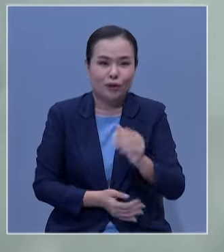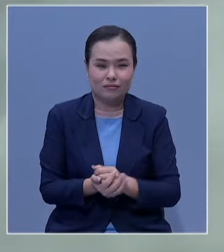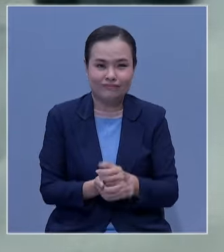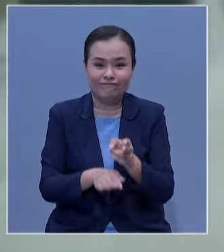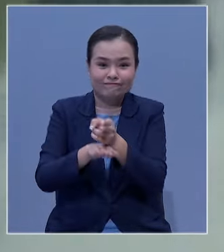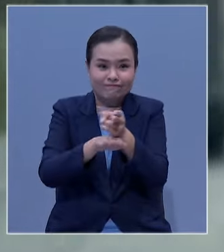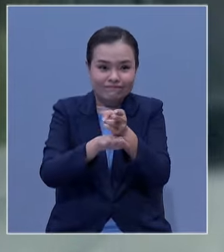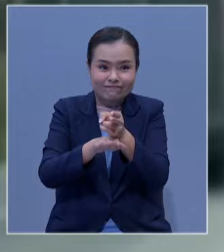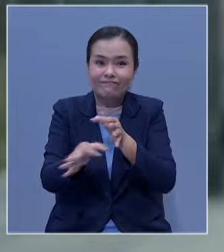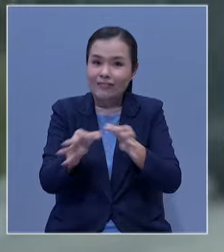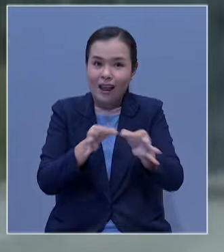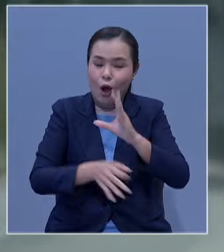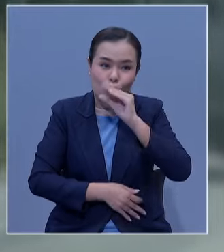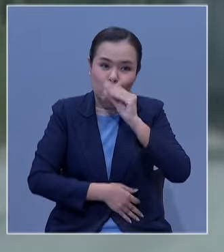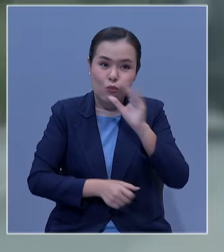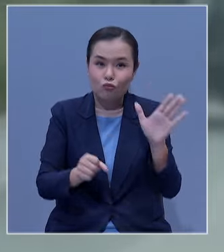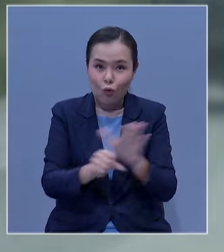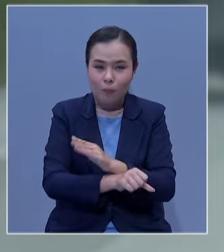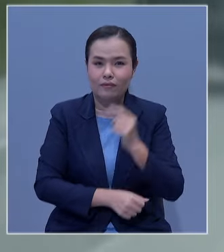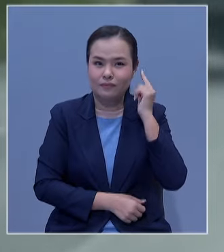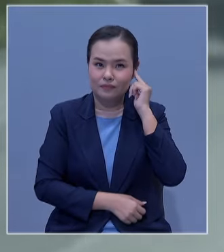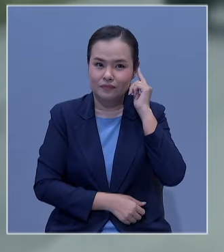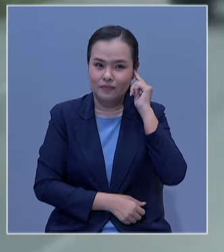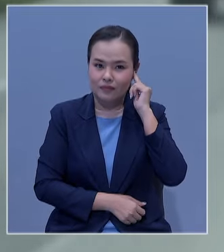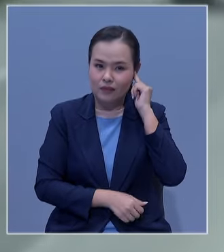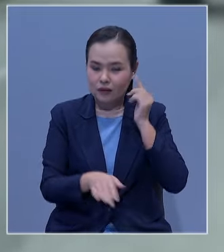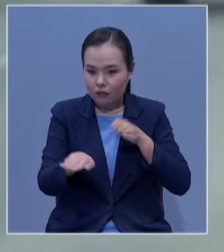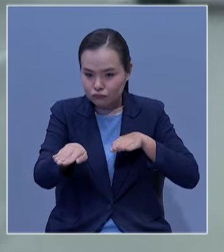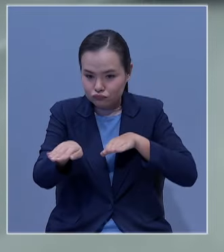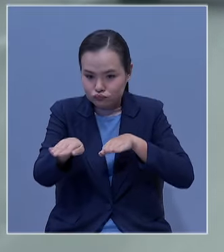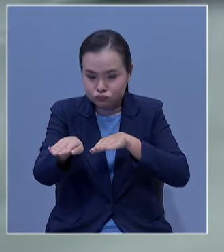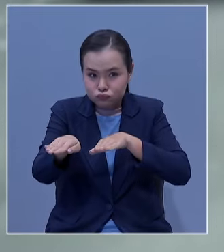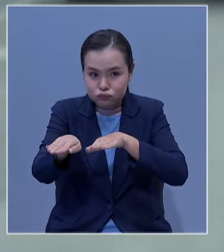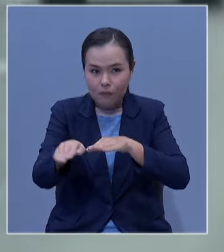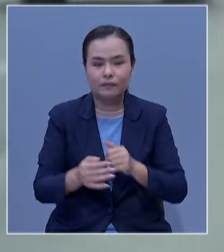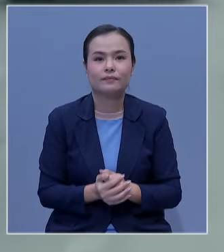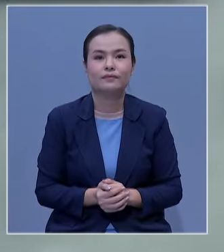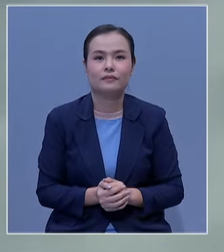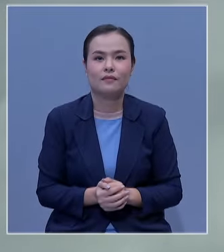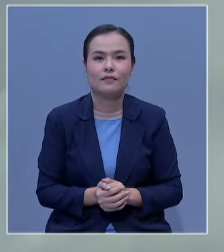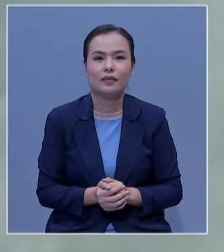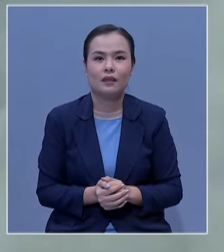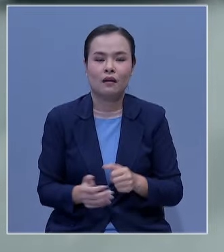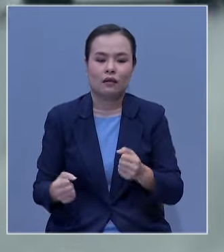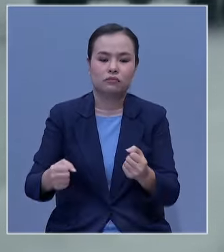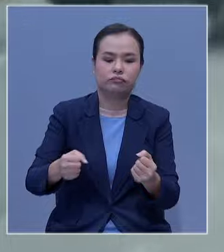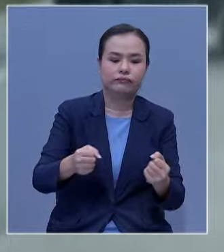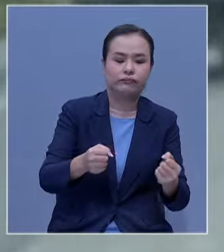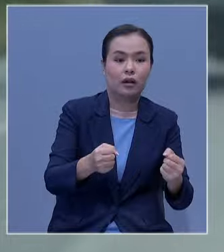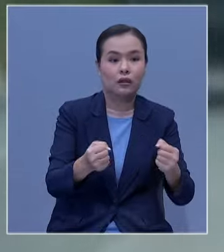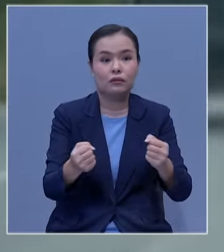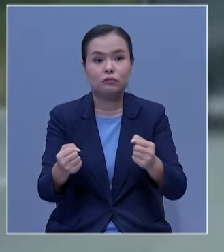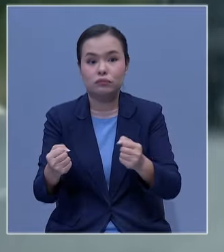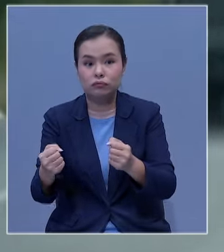ายคลิปเขาบรรยายไว้หมดแล้วคุณจอนท่านผู้ชม เกาะติดบรรยากาศแบบใกล้ชิดนะเริ่มจากแค่อ่ะออกนอกเลนสายไปสายมา สายไปส